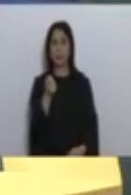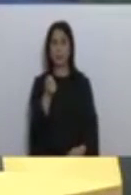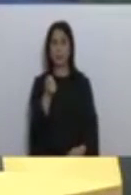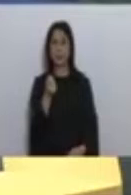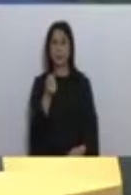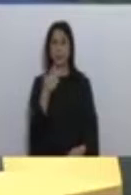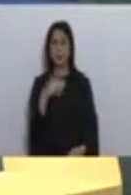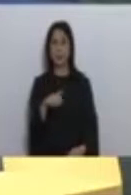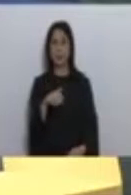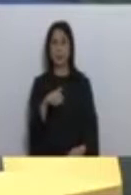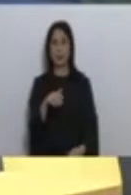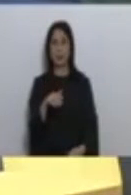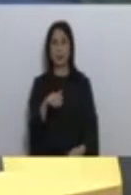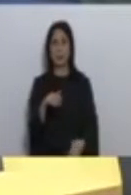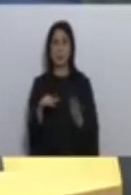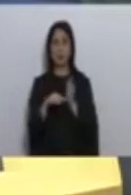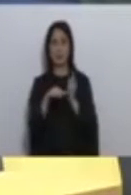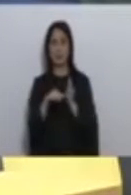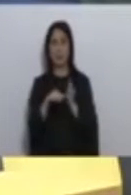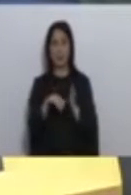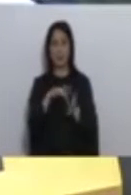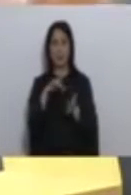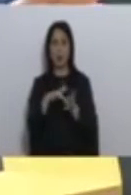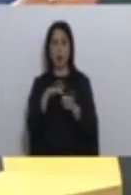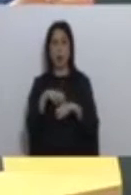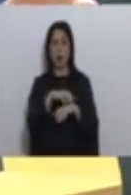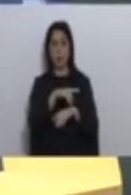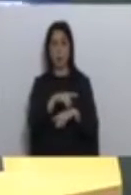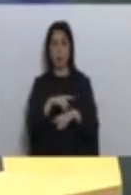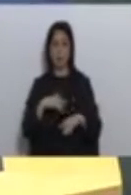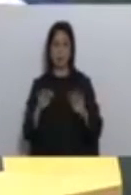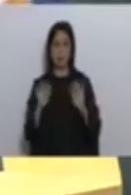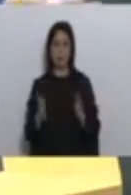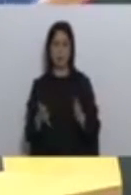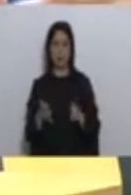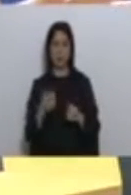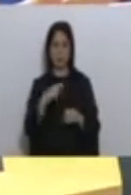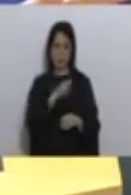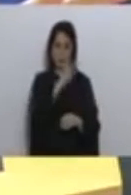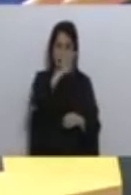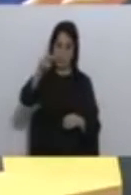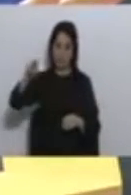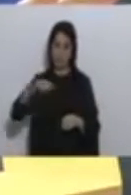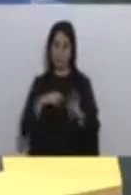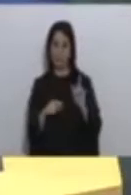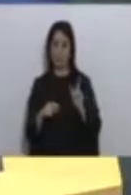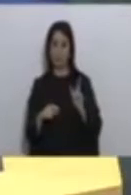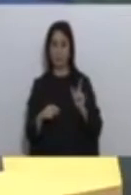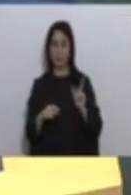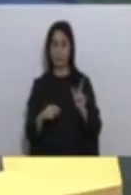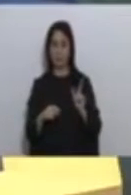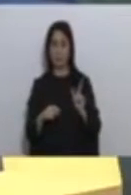უკვე კაიხანია შეგვეშველა მოქალაქეები. Აი დავიღალეთ რა, ყველგან ჩვენ დავდივართ. Ესე